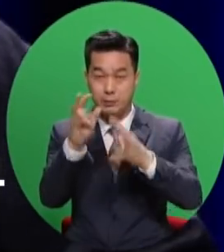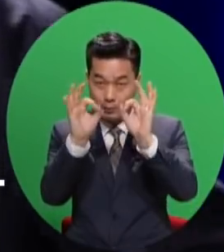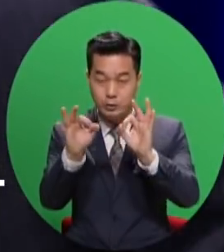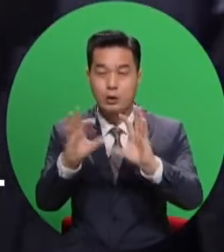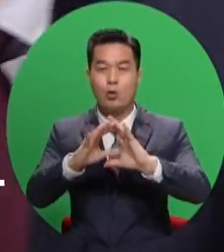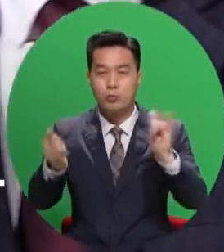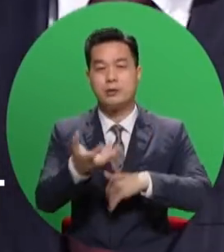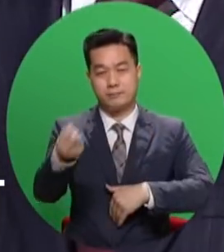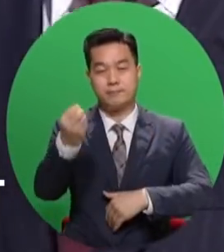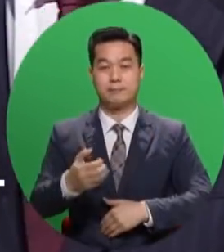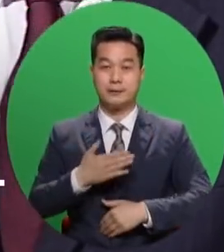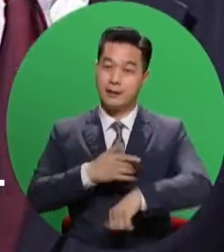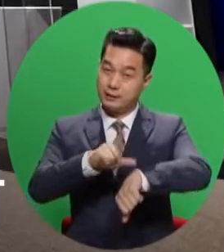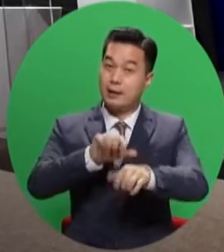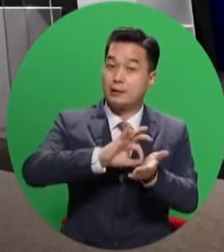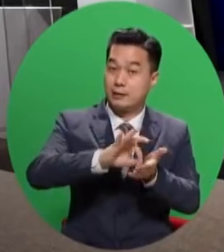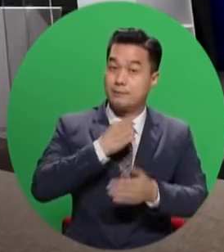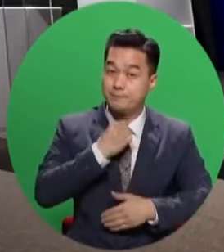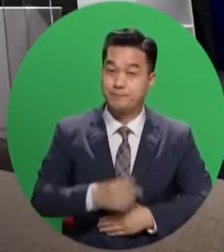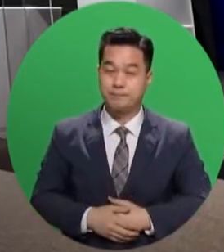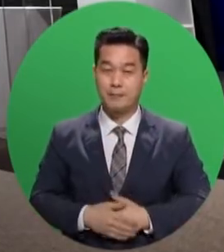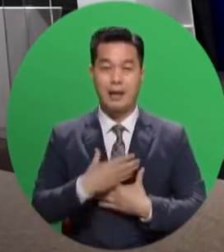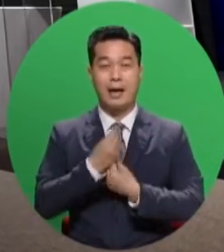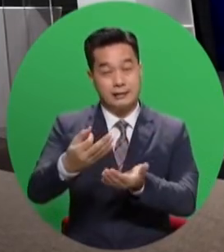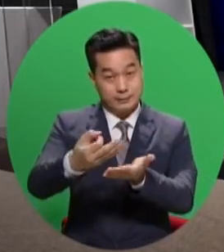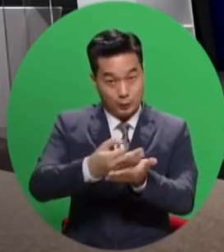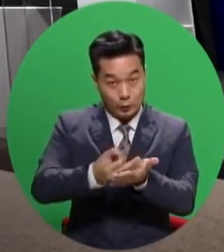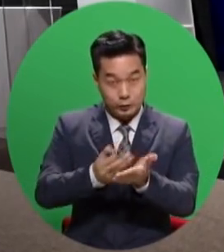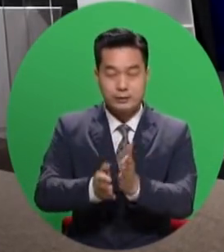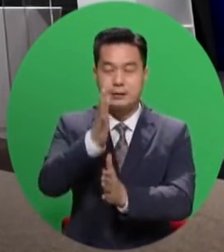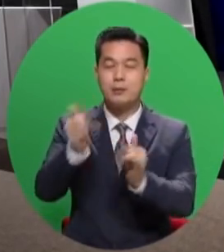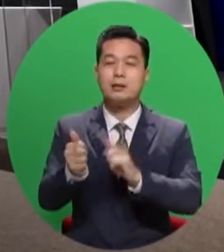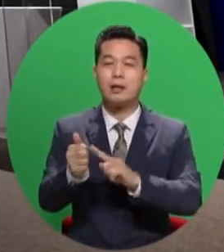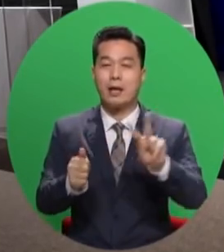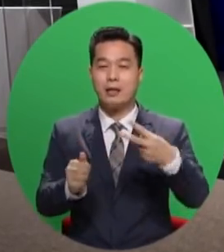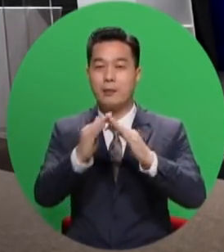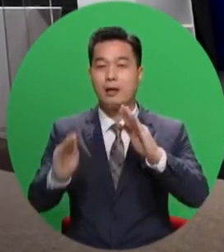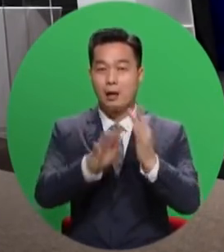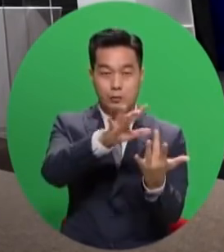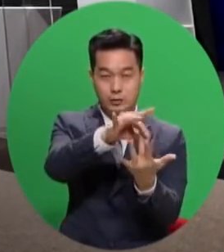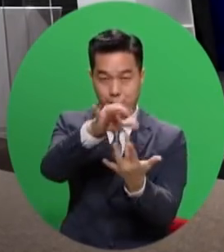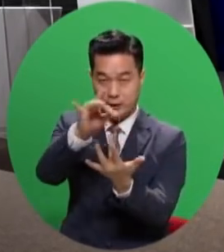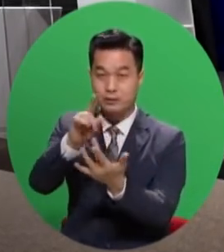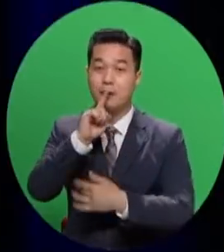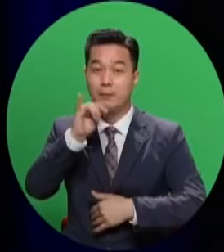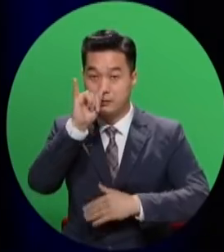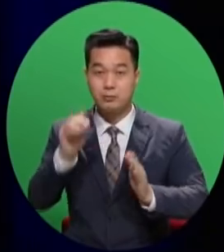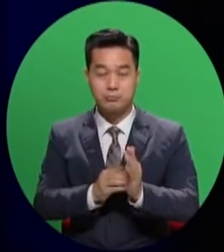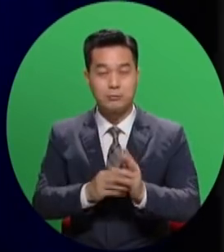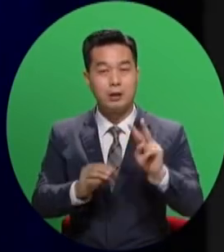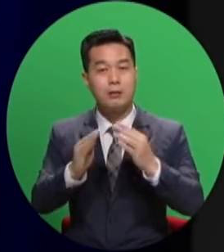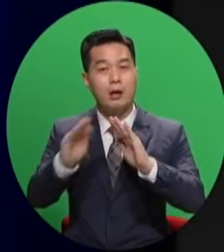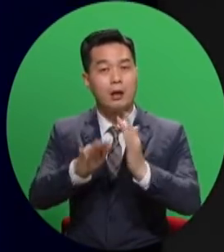좀 써야 될 것 같습니다 4 안심 소독을 시민들에게 200가구 로 선정 하신다고 했어요 4 200가구 로